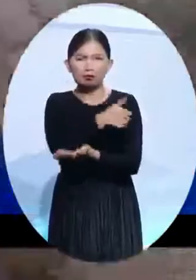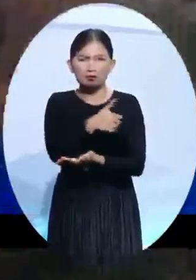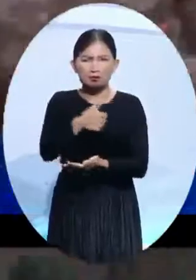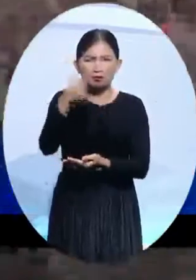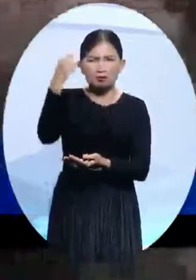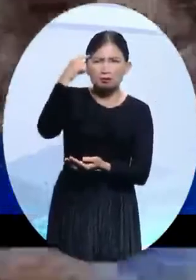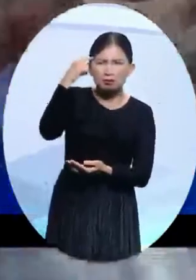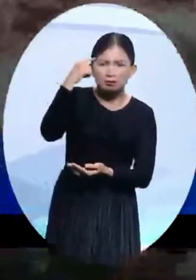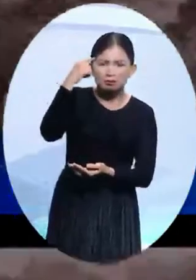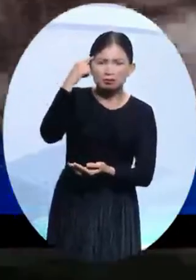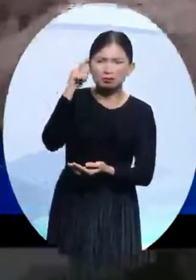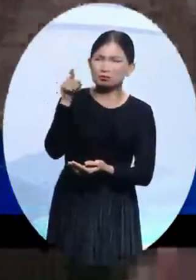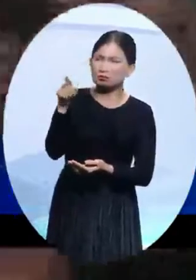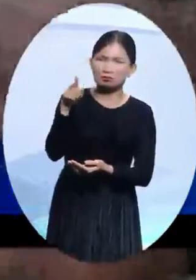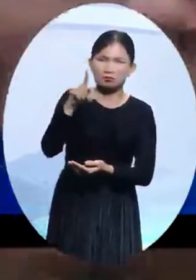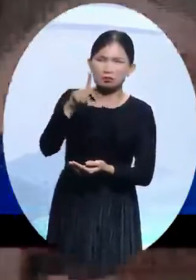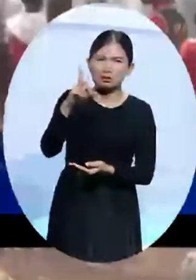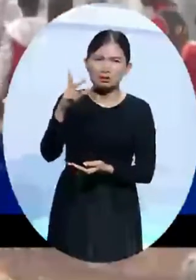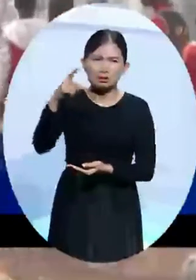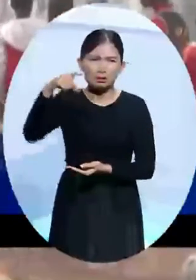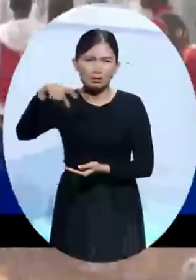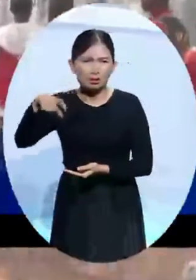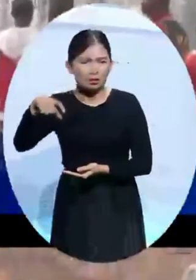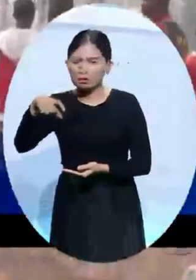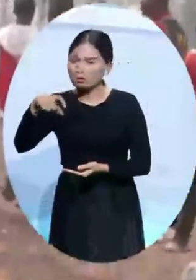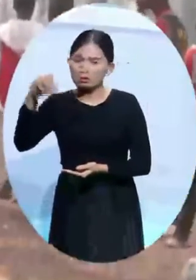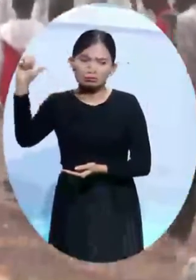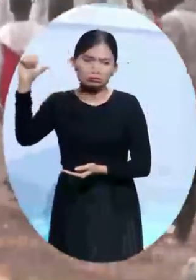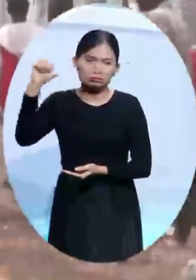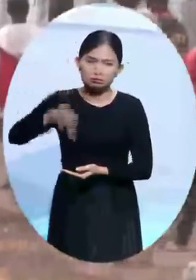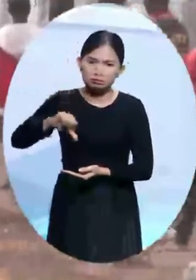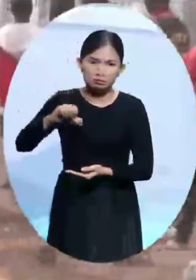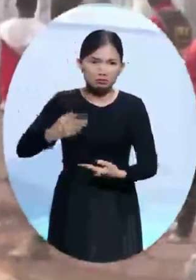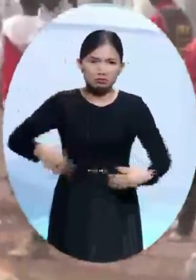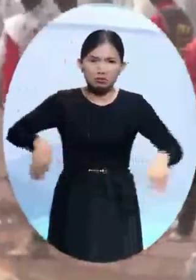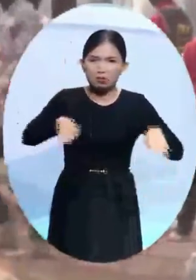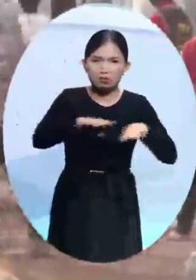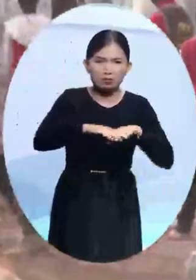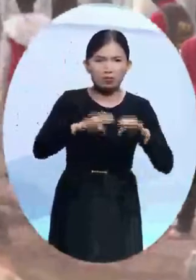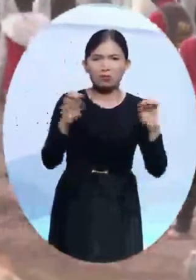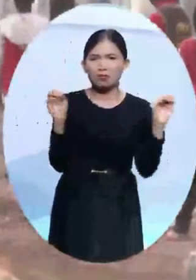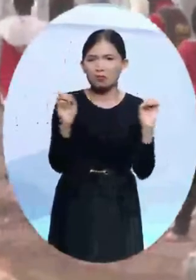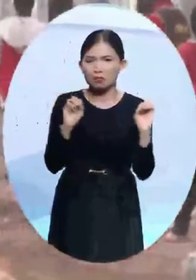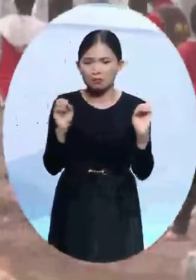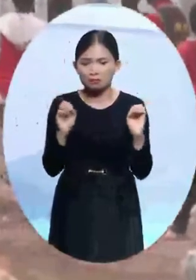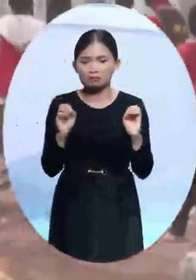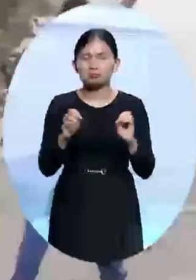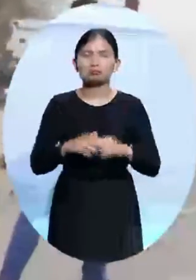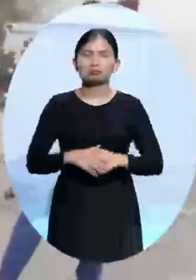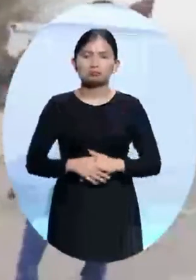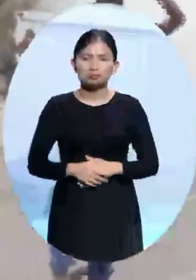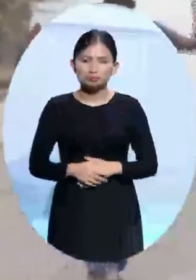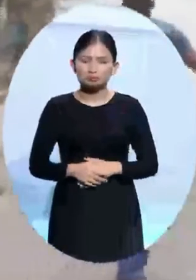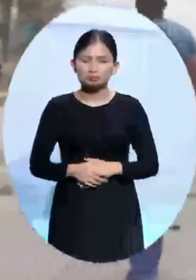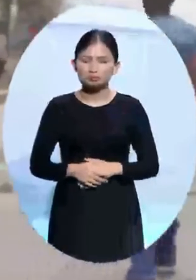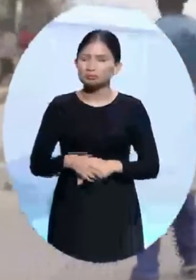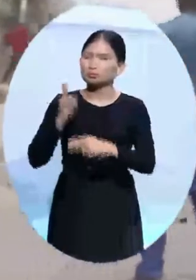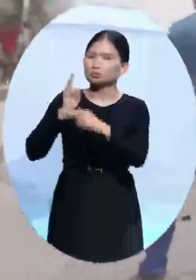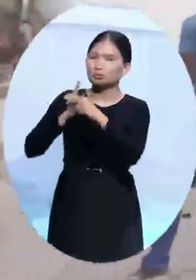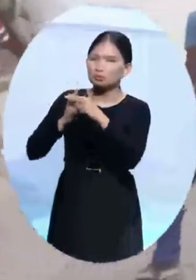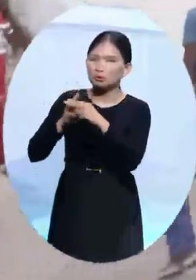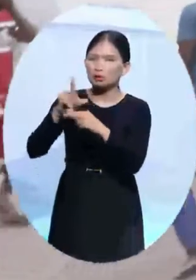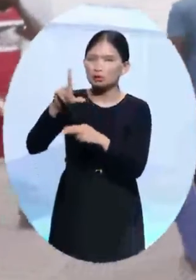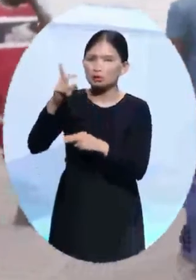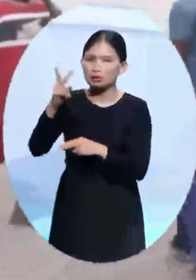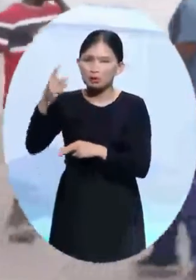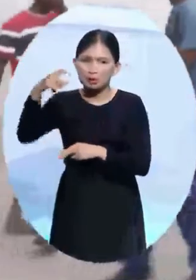nhiệm vụ của Liên Hiệp Quốc đã thất bại trong việc bảo vệ họ trước tình trạng tấn công bạo lực của các nhóm phiến quân, đồng thời yêu cầu Liên Hiệp Quốc rút các lực